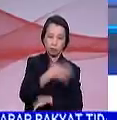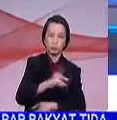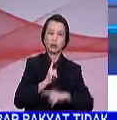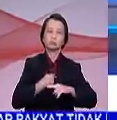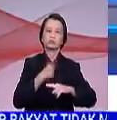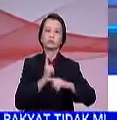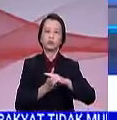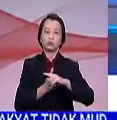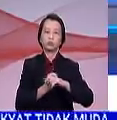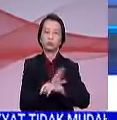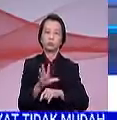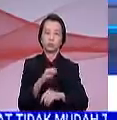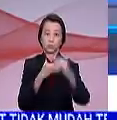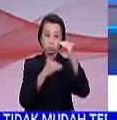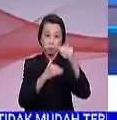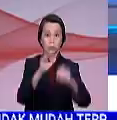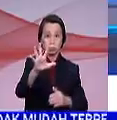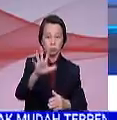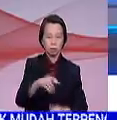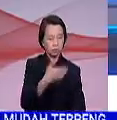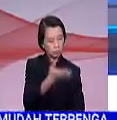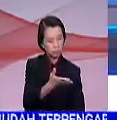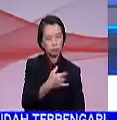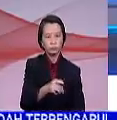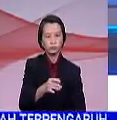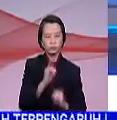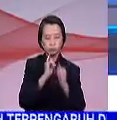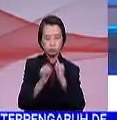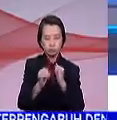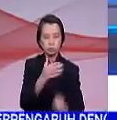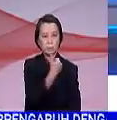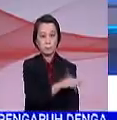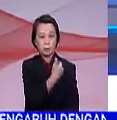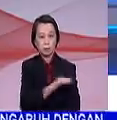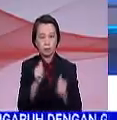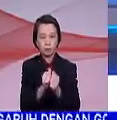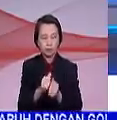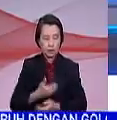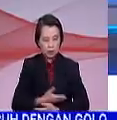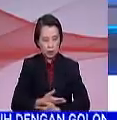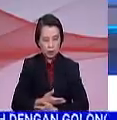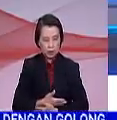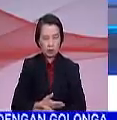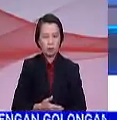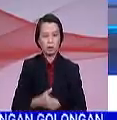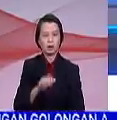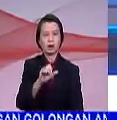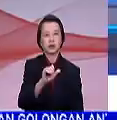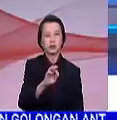positif COVID-19 tahap 5. Taufik Salimin menemuramah bekas pesakit ini bersama anaknya Ahmad Faris